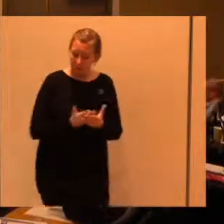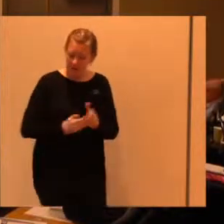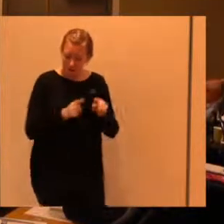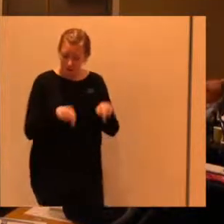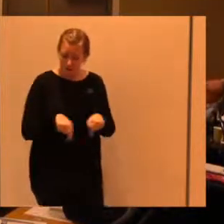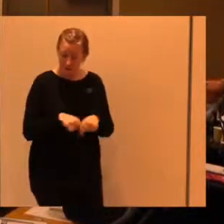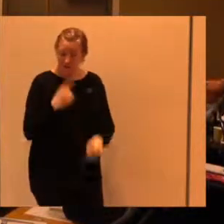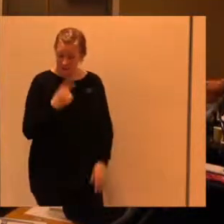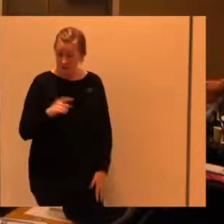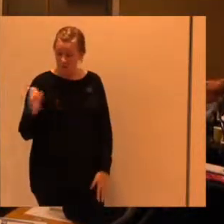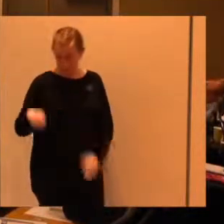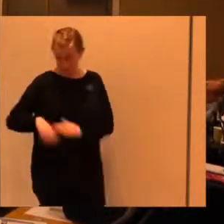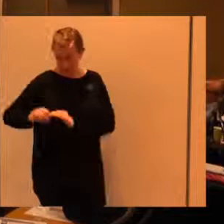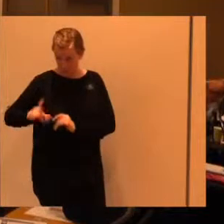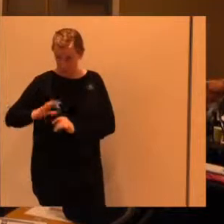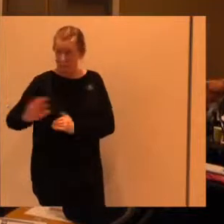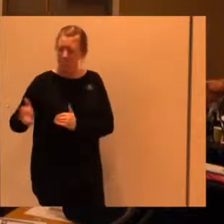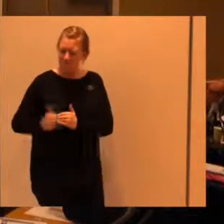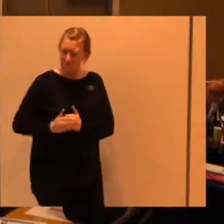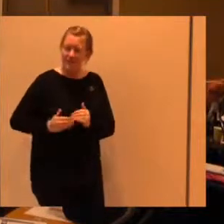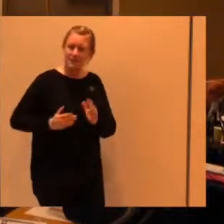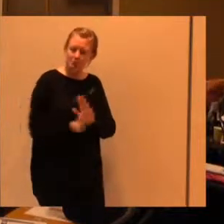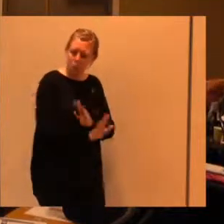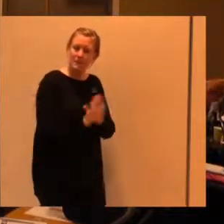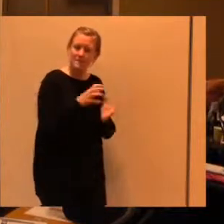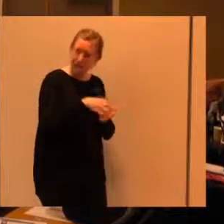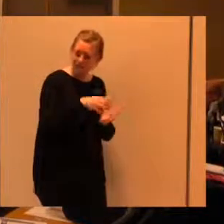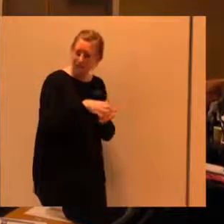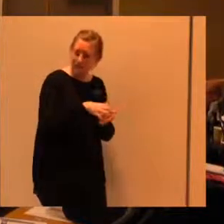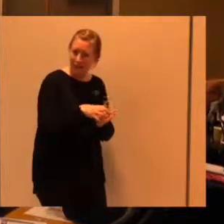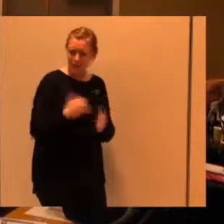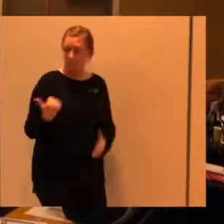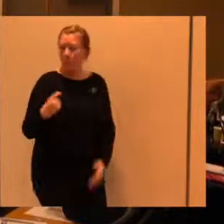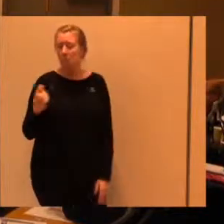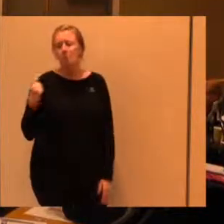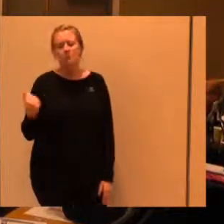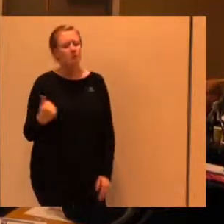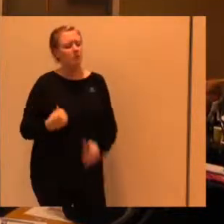om du är hemlös och är på väg tillbaka in i samhället så får du väldigt lite stöd av